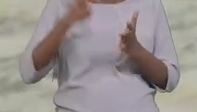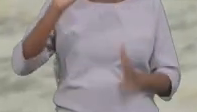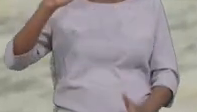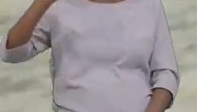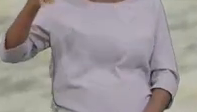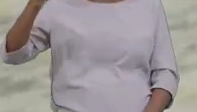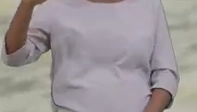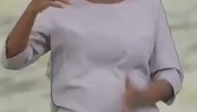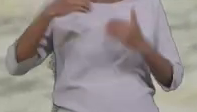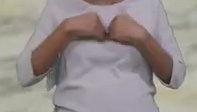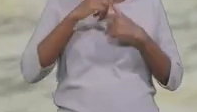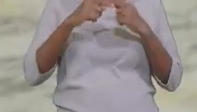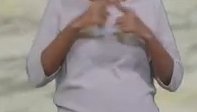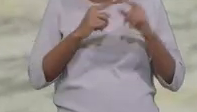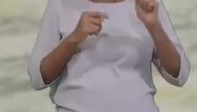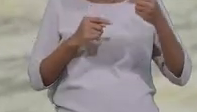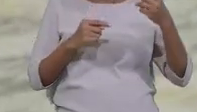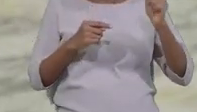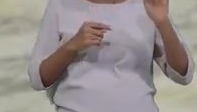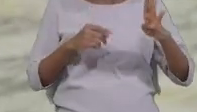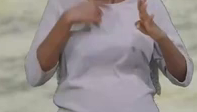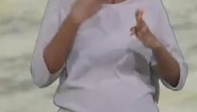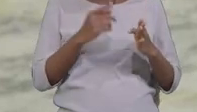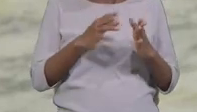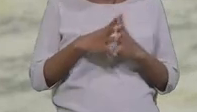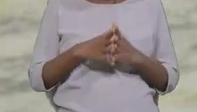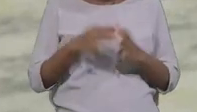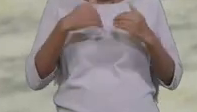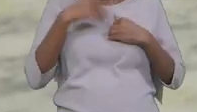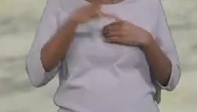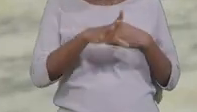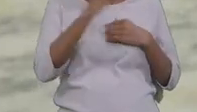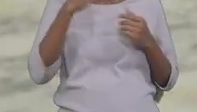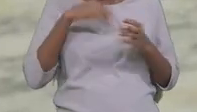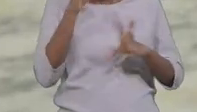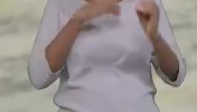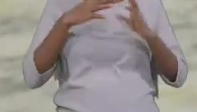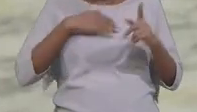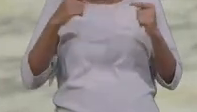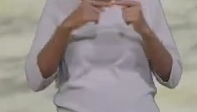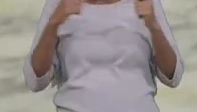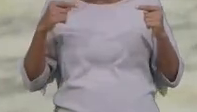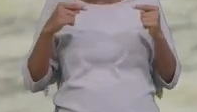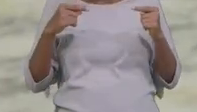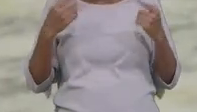Élie avait. Quand Achab a dit, « Est-ce que tu m'as trouvé mon